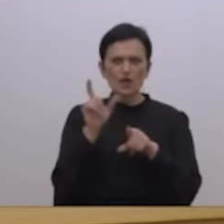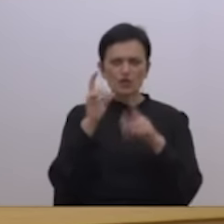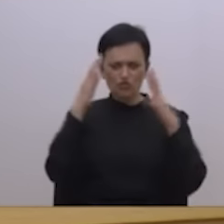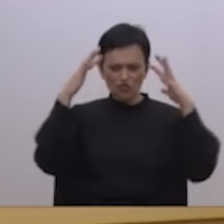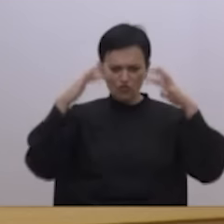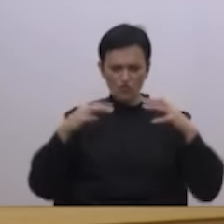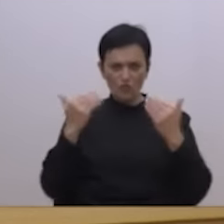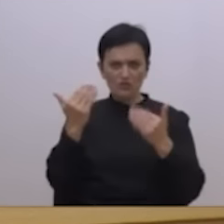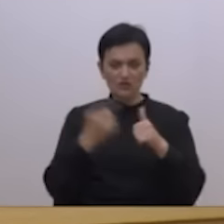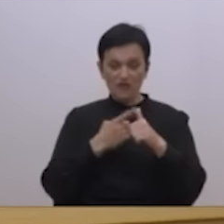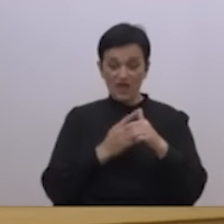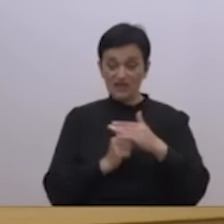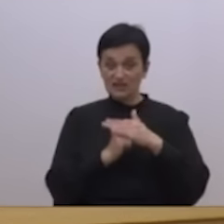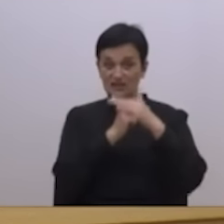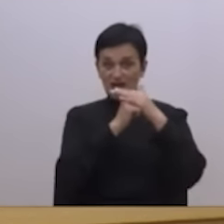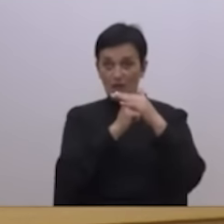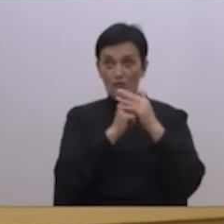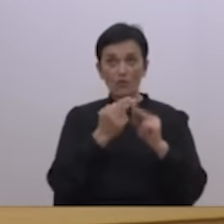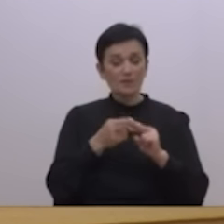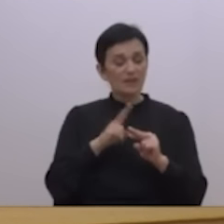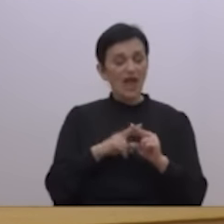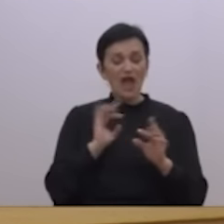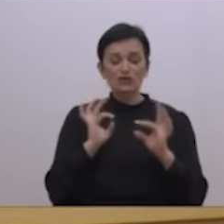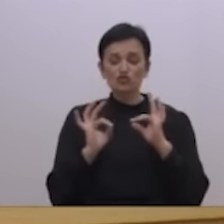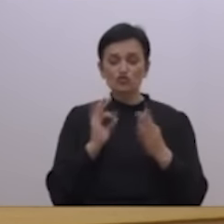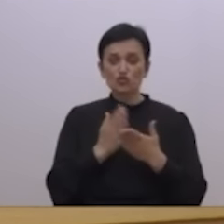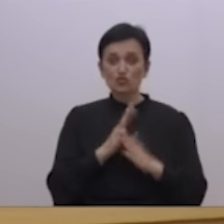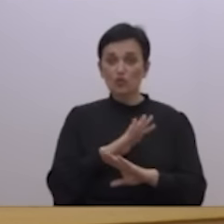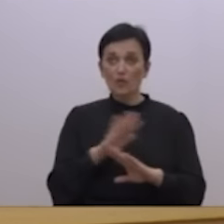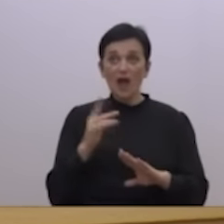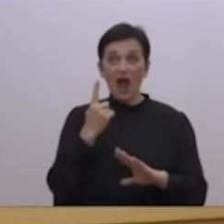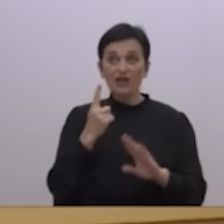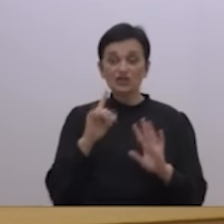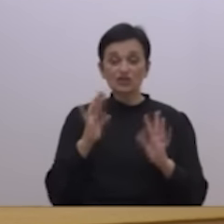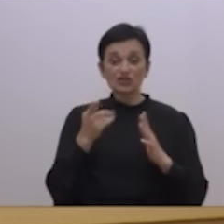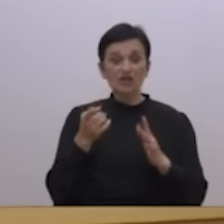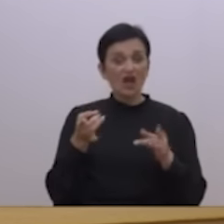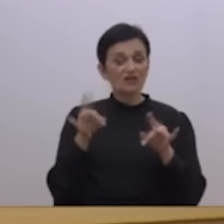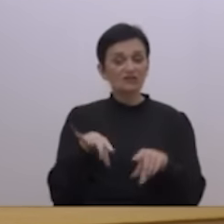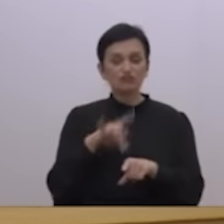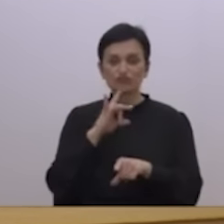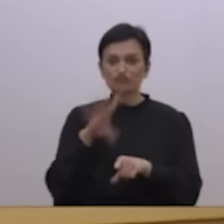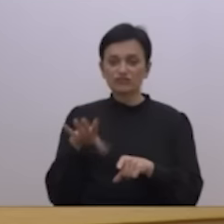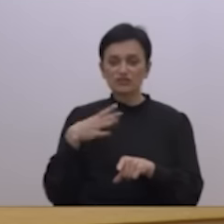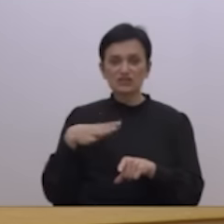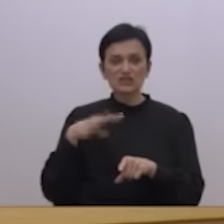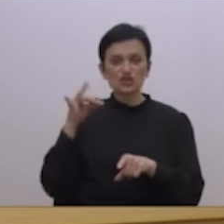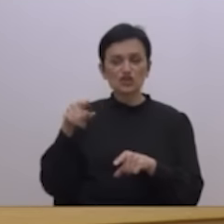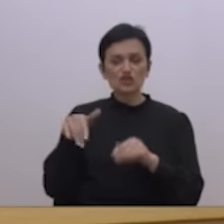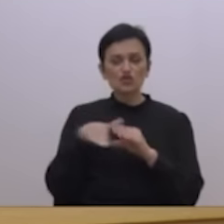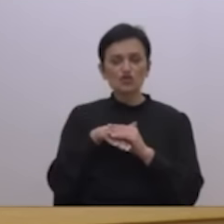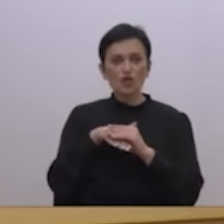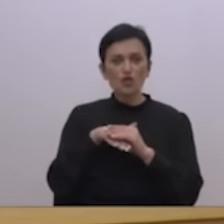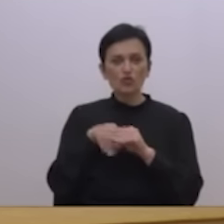თქვენს რეპუტაციას. ეს არ არის ნორმალური და არც ერთ შემთხვევაში ეს არ დარჩება საქართველოს ისტორიაში